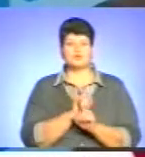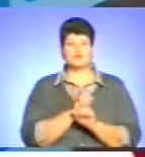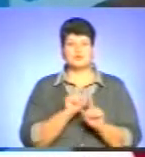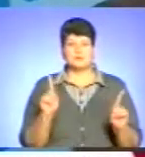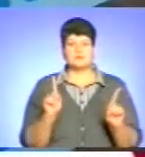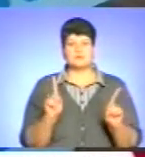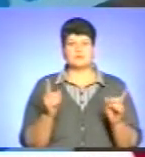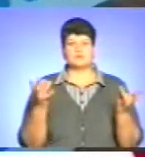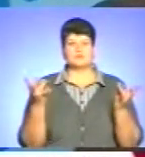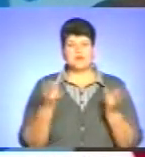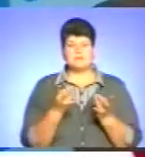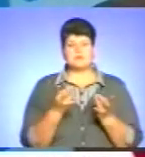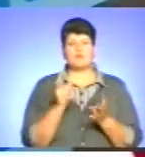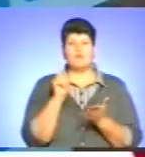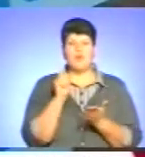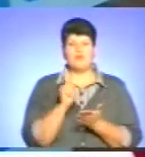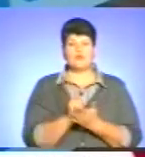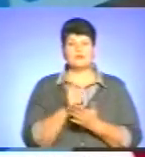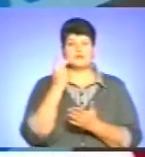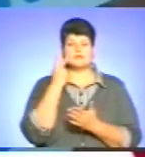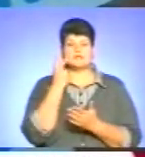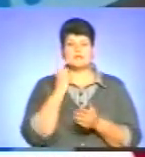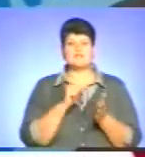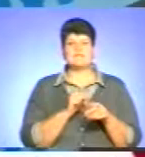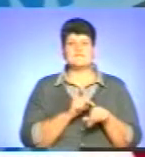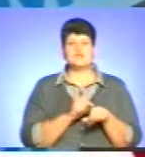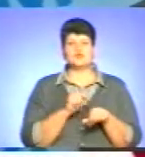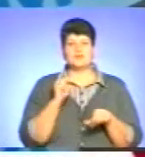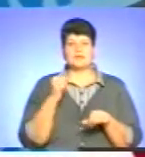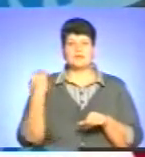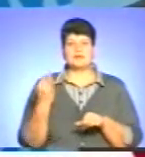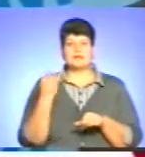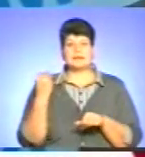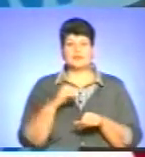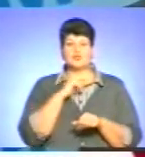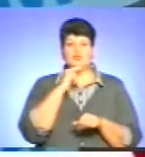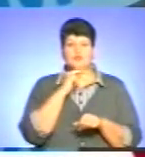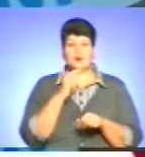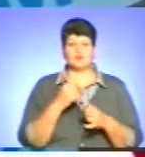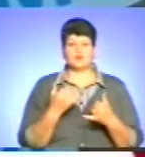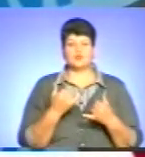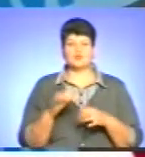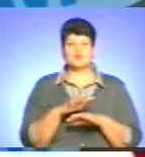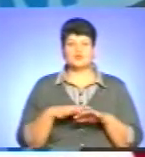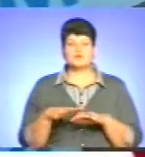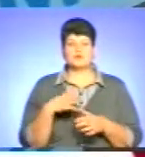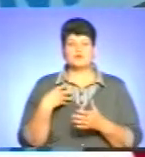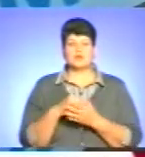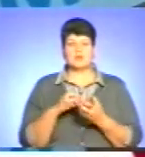з особливими потребами, вони повинні завжди відчувати інтерес та увагу суспільства до своїх проблем, до свого